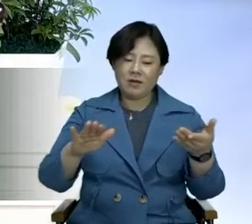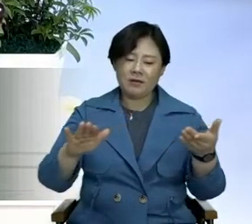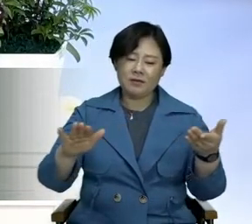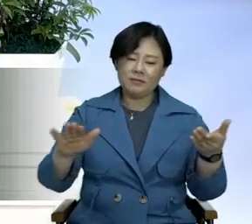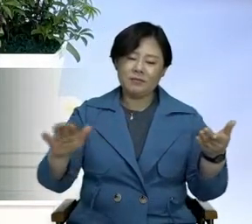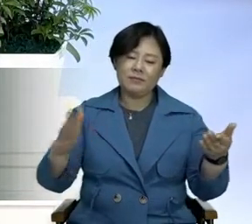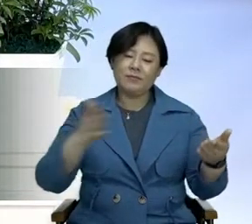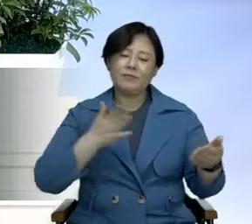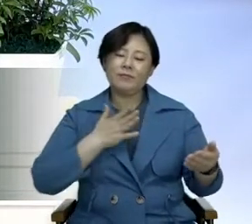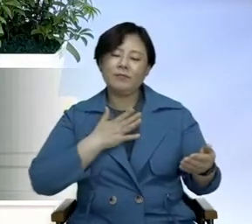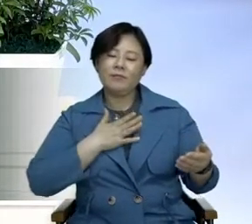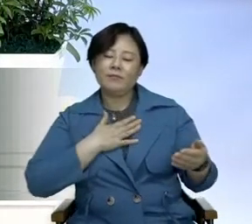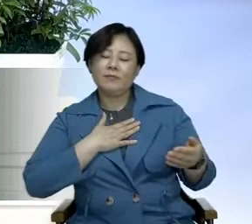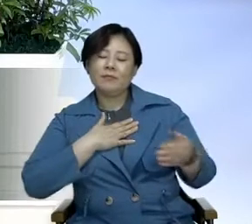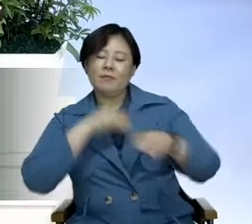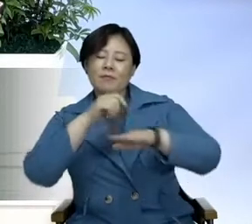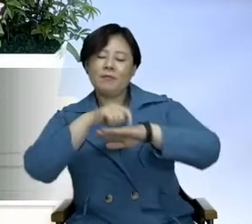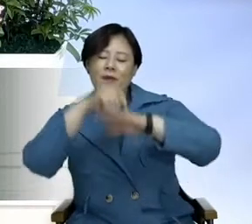내가